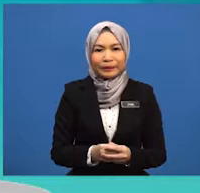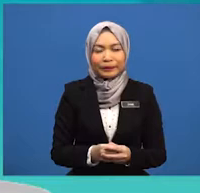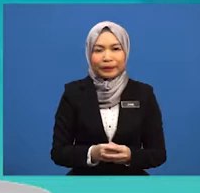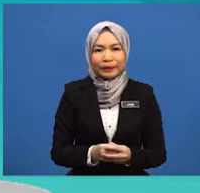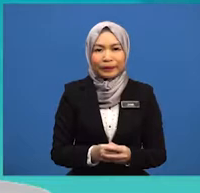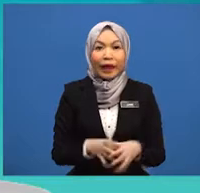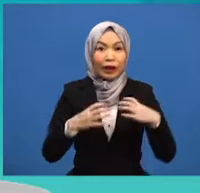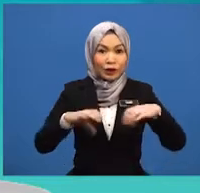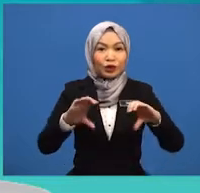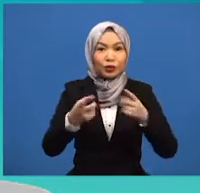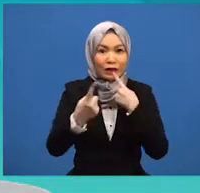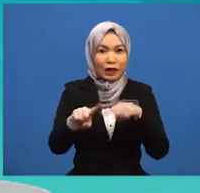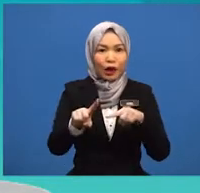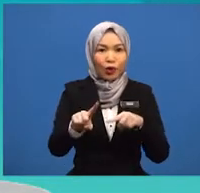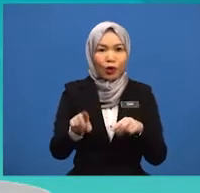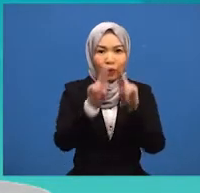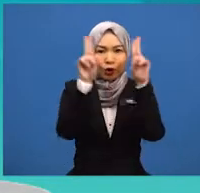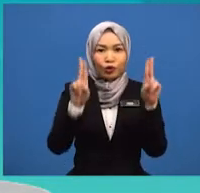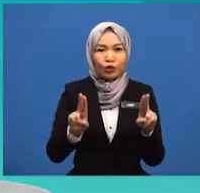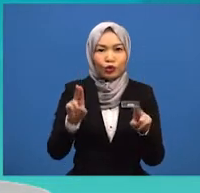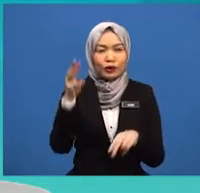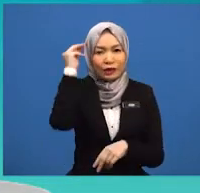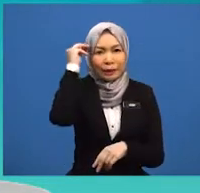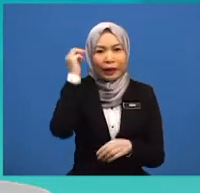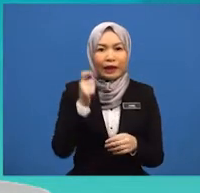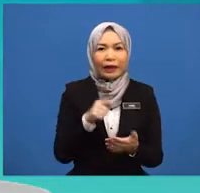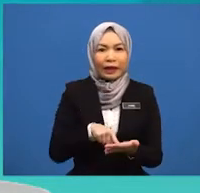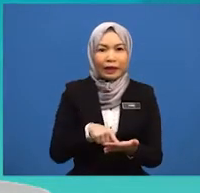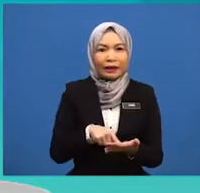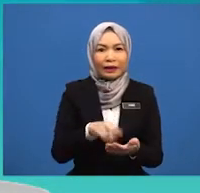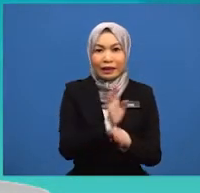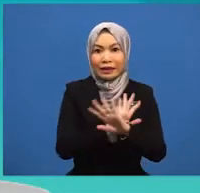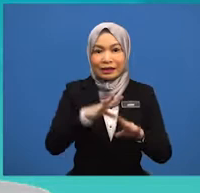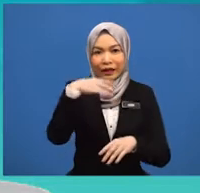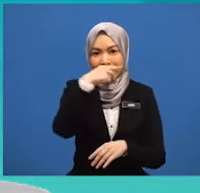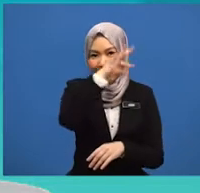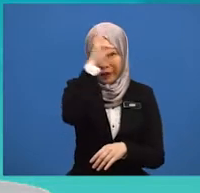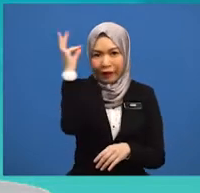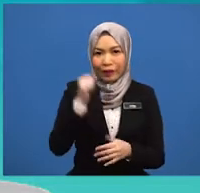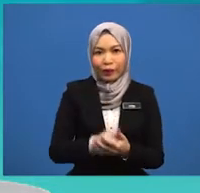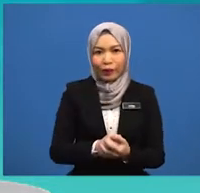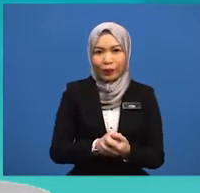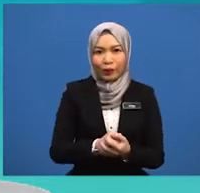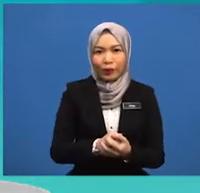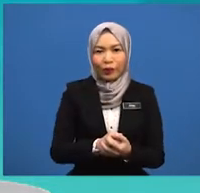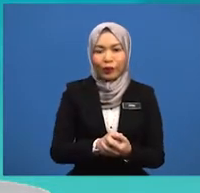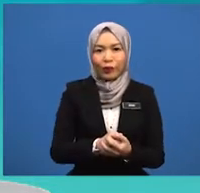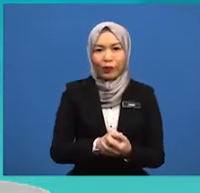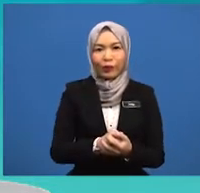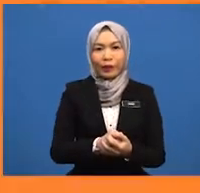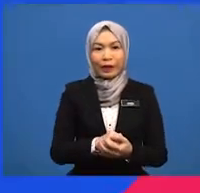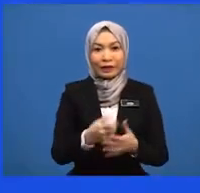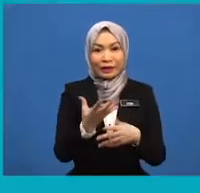Murid-murid, cuba jawab uji minda ini. Jangan lupa ya, sediakan pen dan kertas.